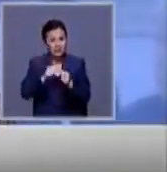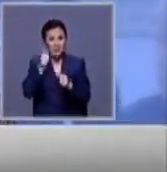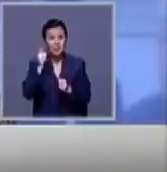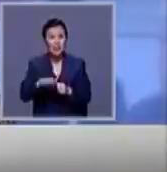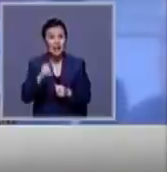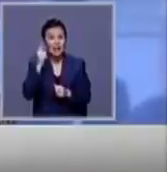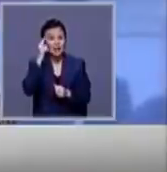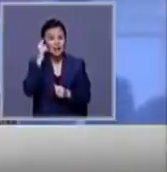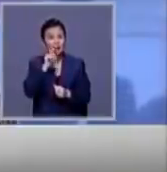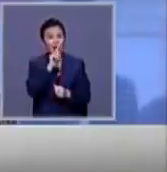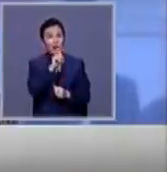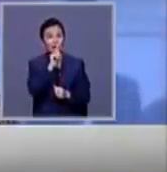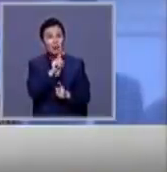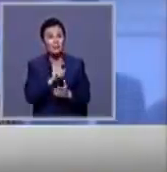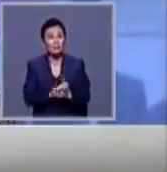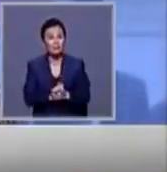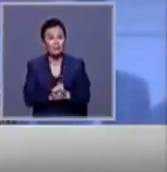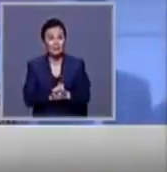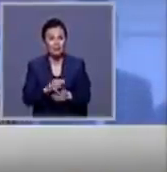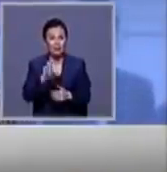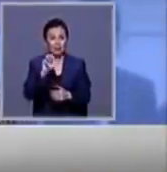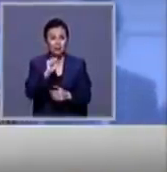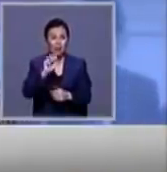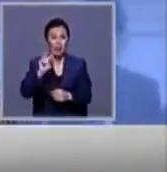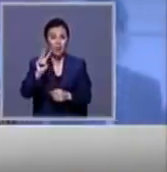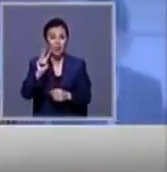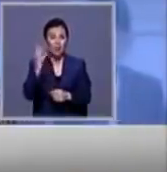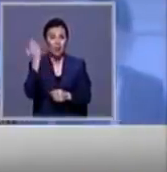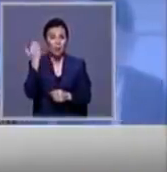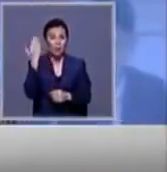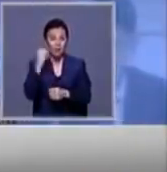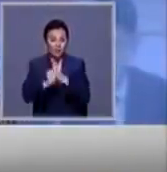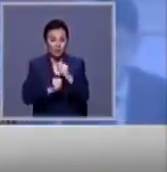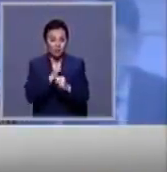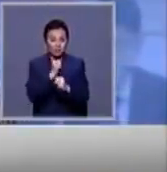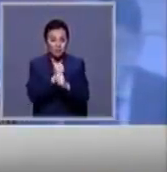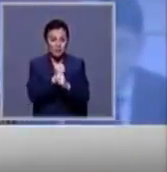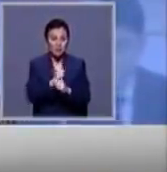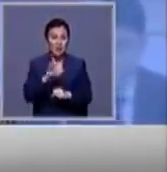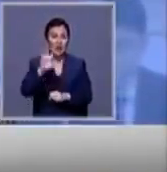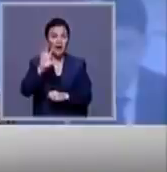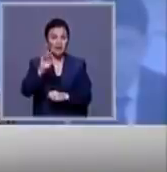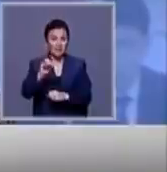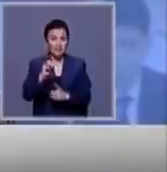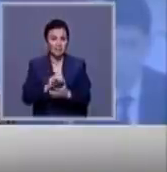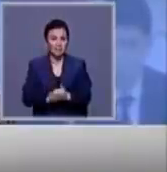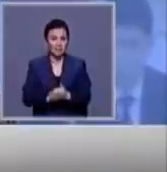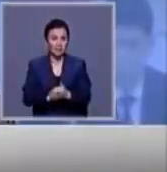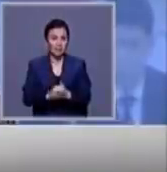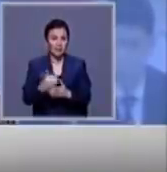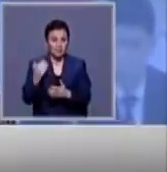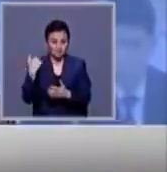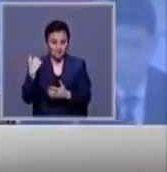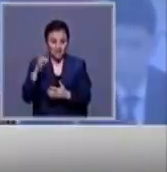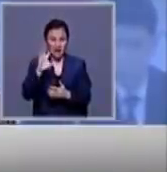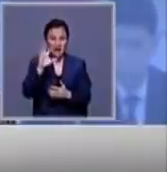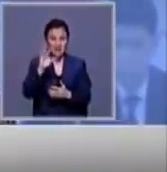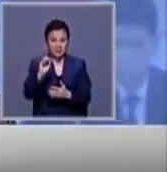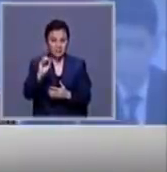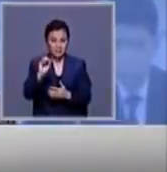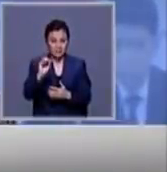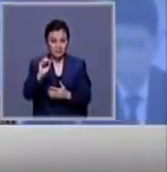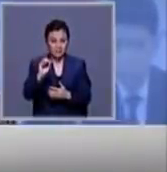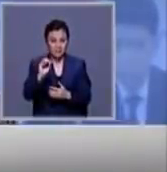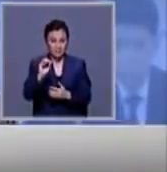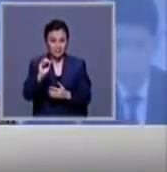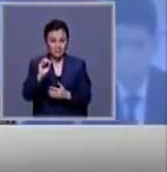จริง ๆวิธีการของสวสรรหาแต่ก่อนเนี่ยนะคือปี50มันเราไม่เคยมีอ่ะเรามีปี50ปี